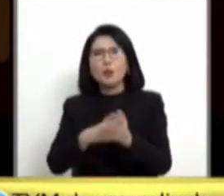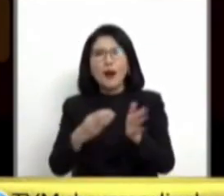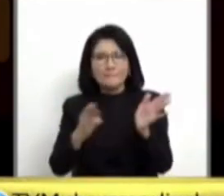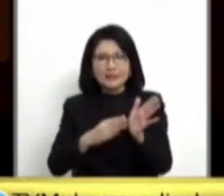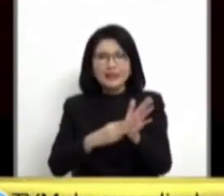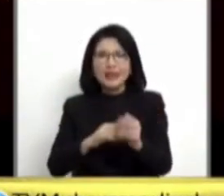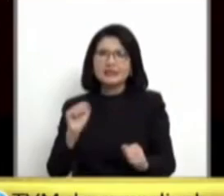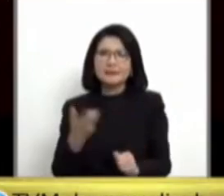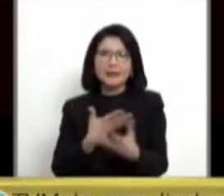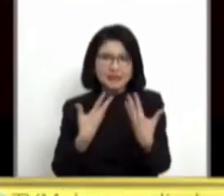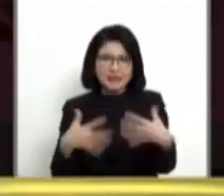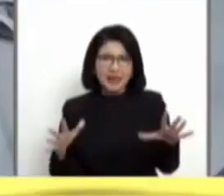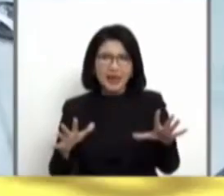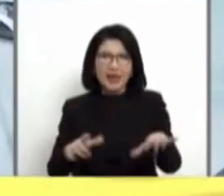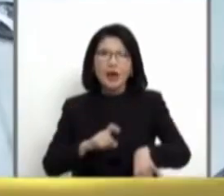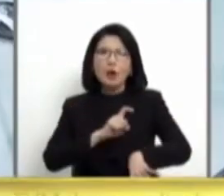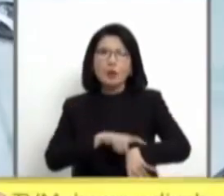akan cepat diselesaikan waktunya habis bapak